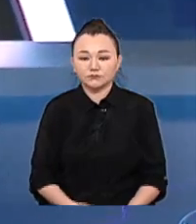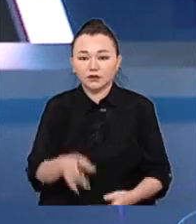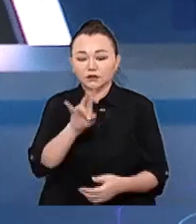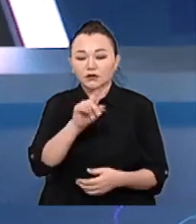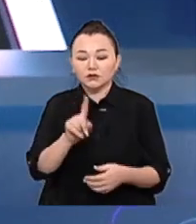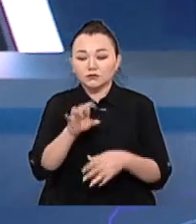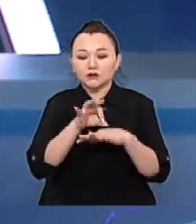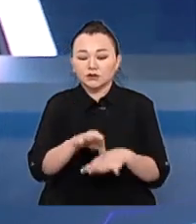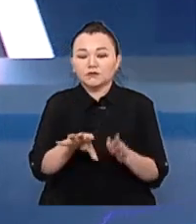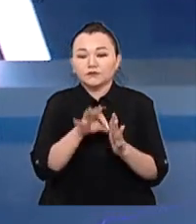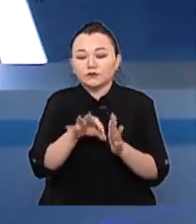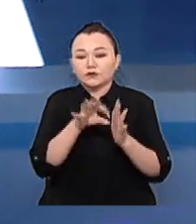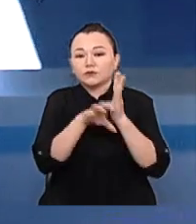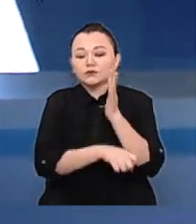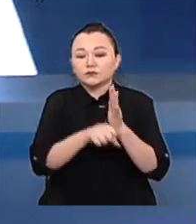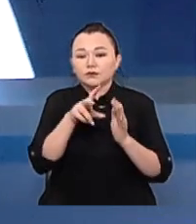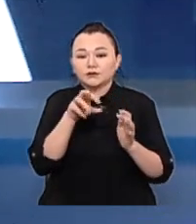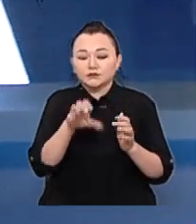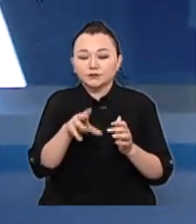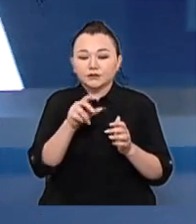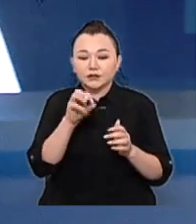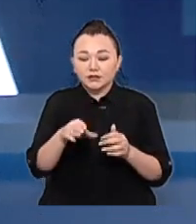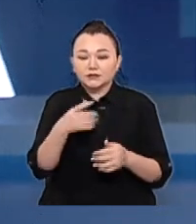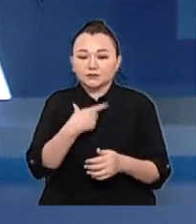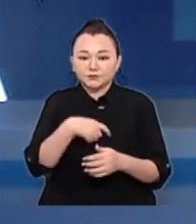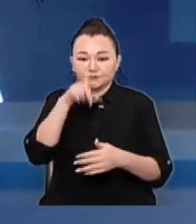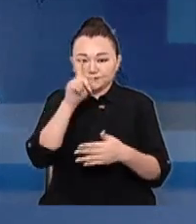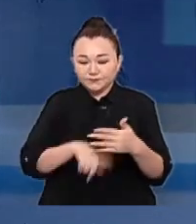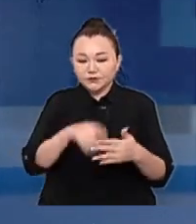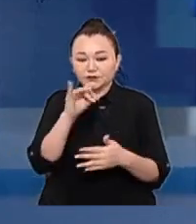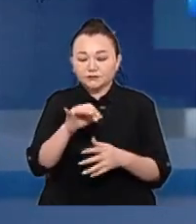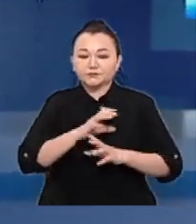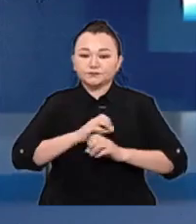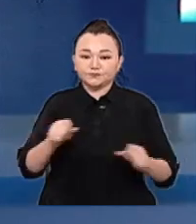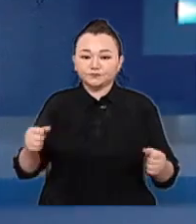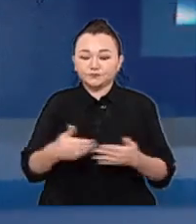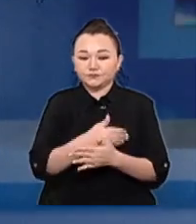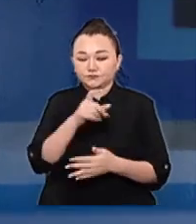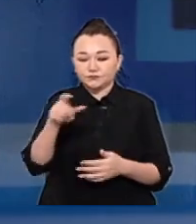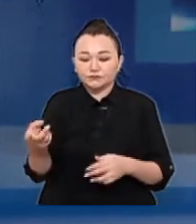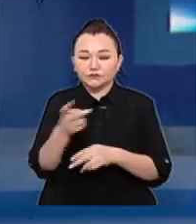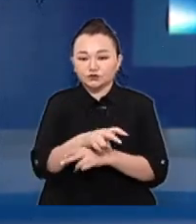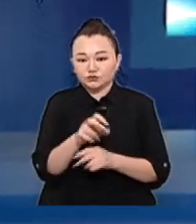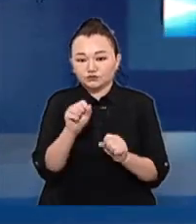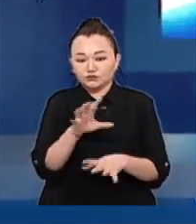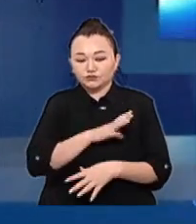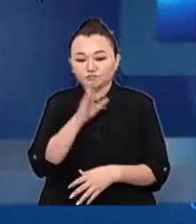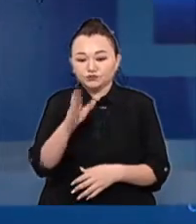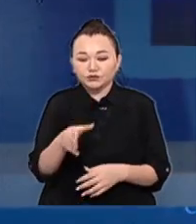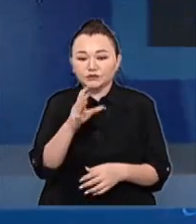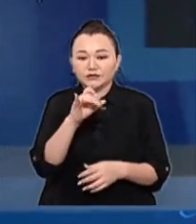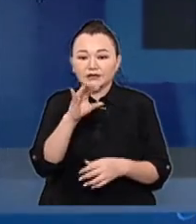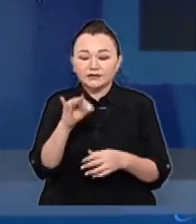Наурызда өтетін сайлаудан кейін мәжіліс пен мәслихатқа өзіне сенімді әрі батыл жаңа тұлғалар келуі мүмкін. Саяси